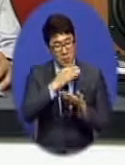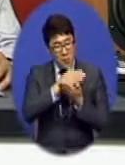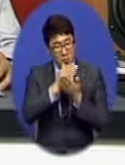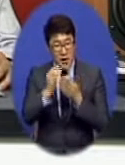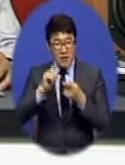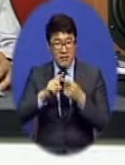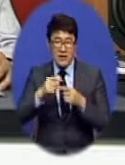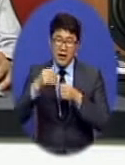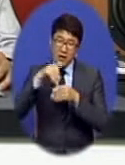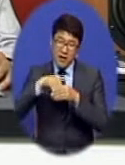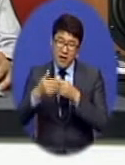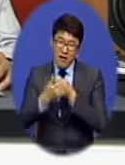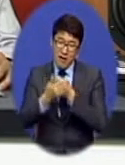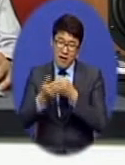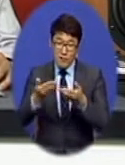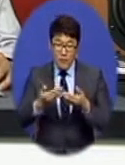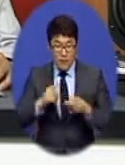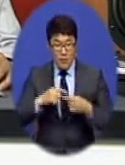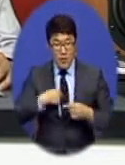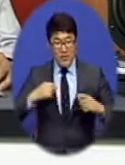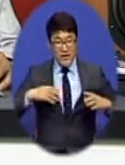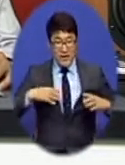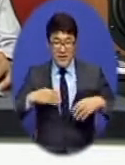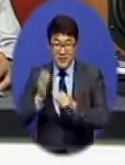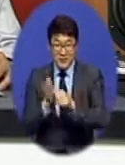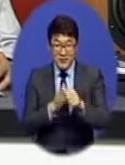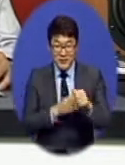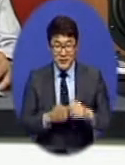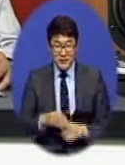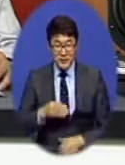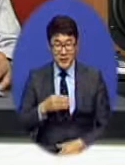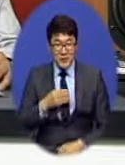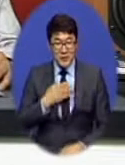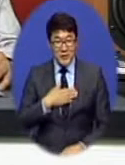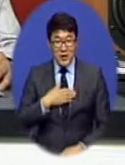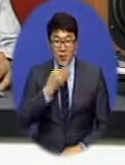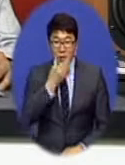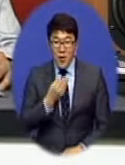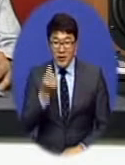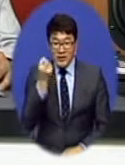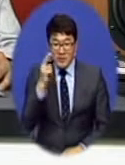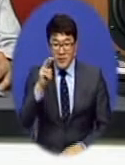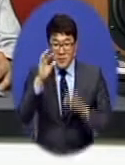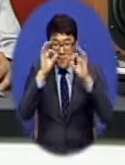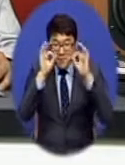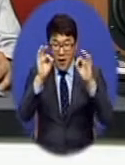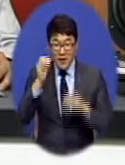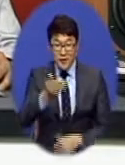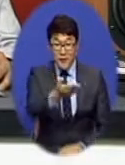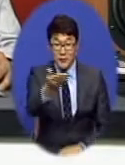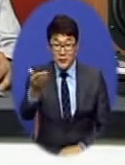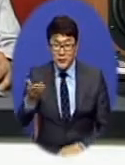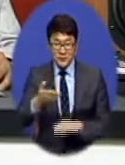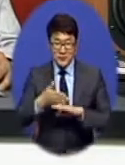저 투표 좀 많이 해주세요 하고 본인 자랑 한 번만 부탁드릴게요. 네. 복귀 TV를 시청하시는 예. 시청자